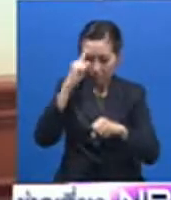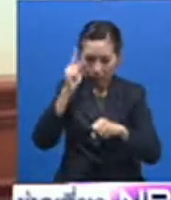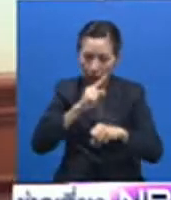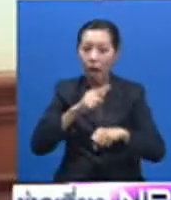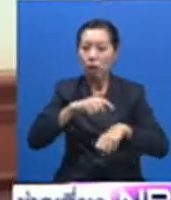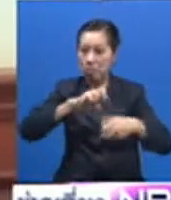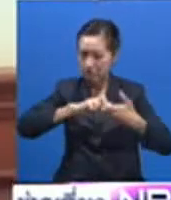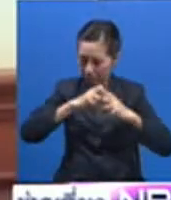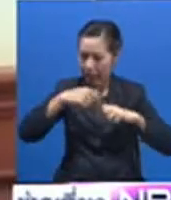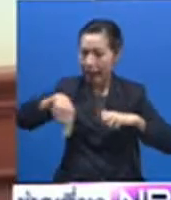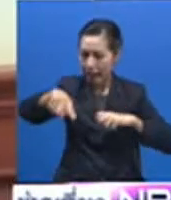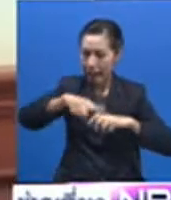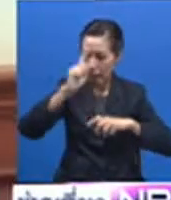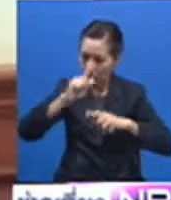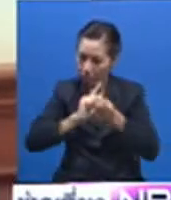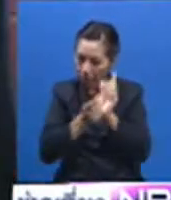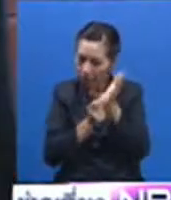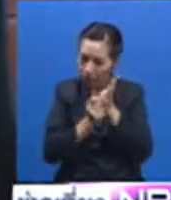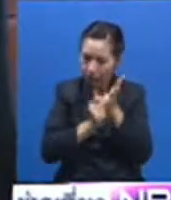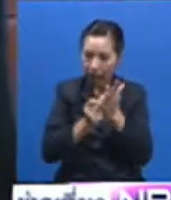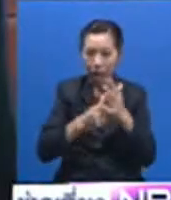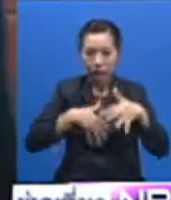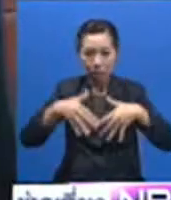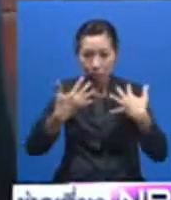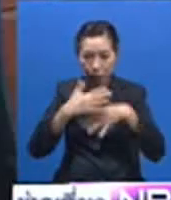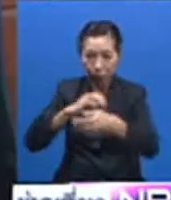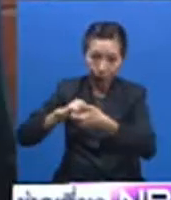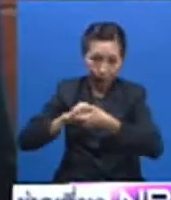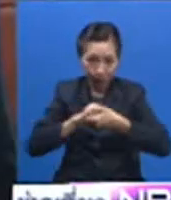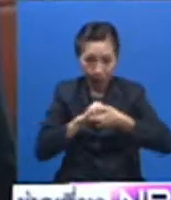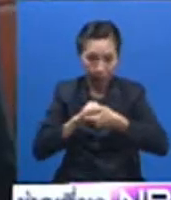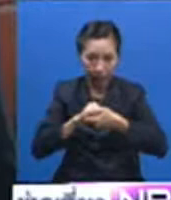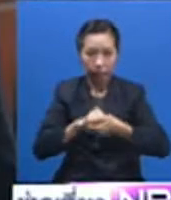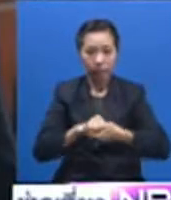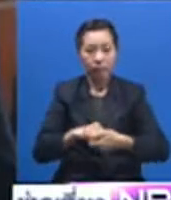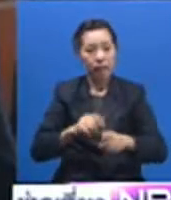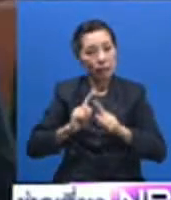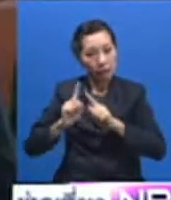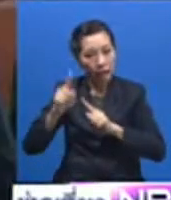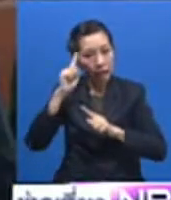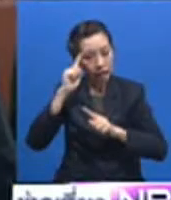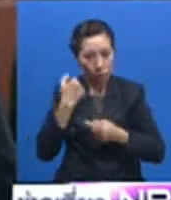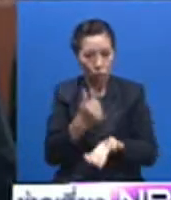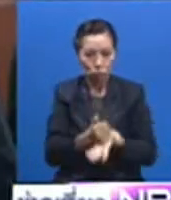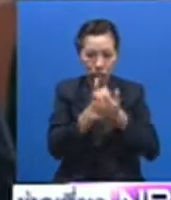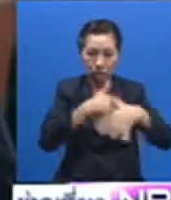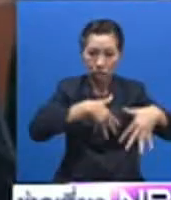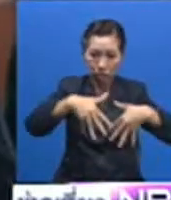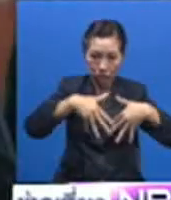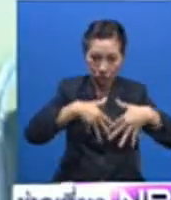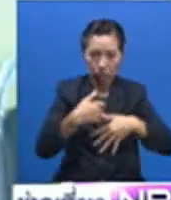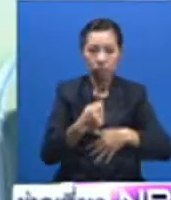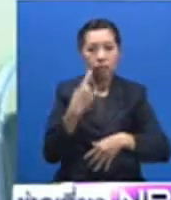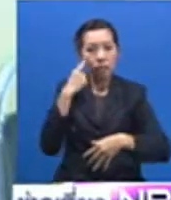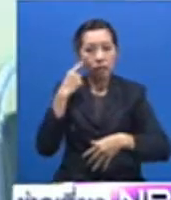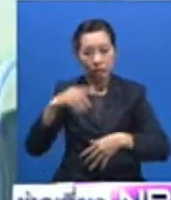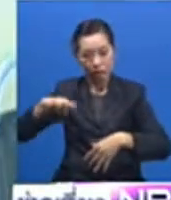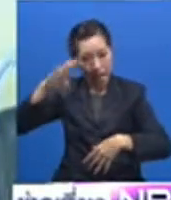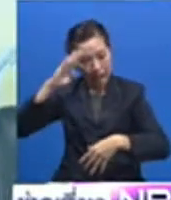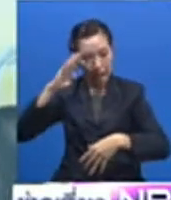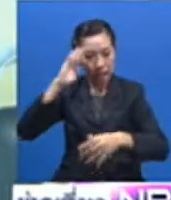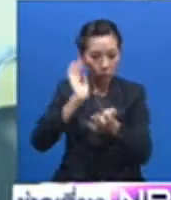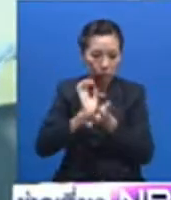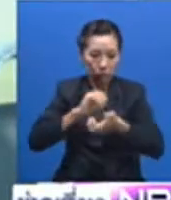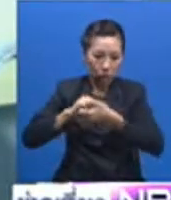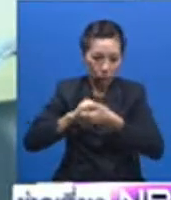ดองซึ่งกันและกันพัฒนาไปสู่การเป็นชุมชนเข้มแข็งทั้งในเรื่องของกำลังของภาคประชาชนสุดรักษาความปลอดภัยหมู่บ้าน